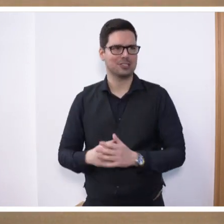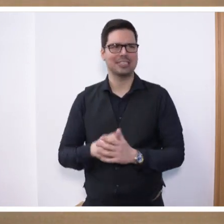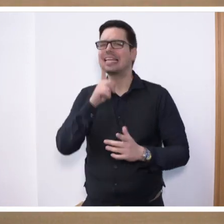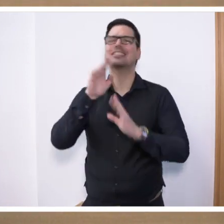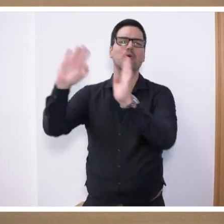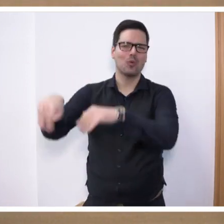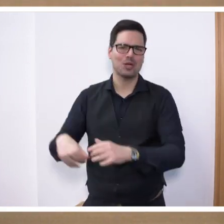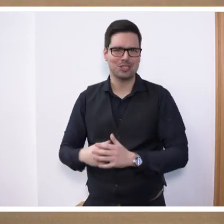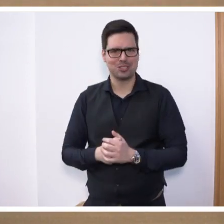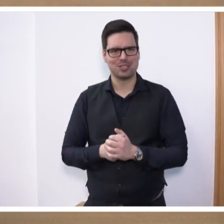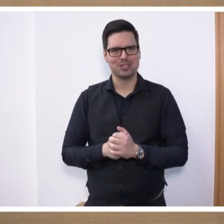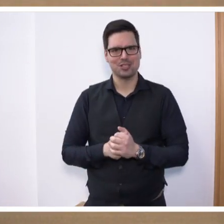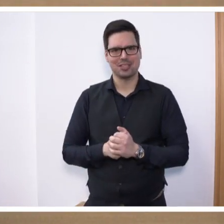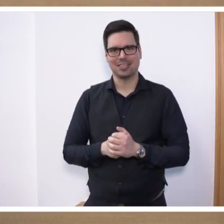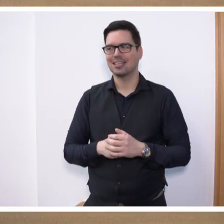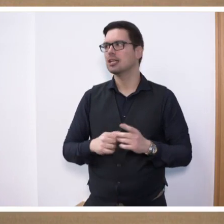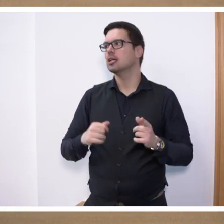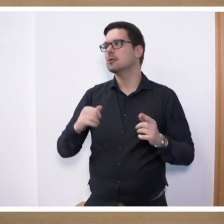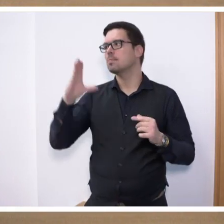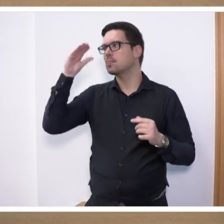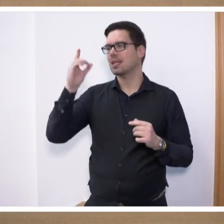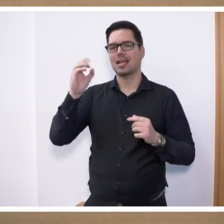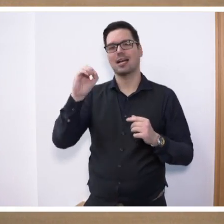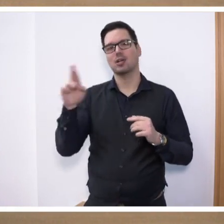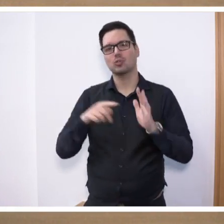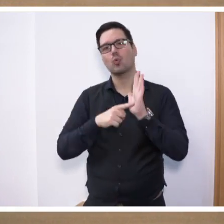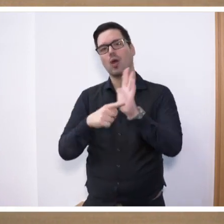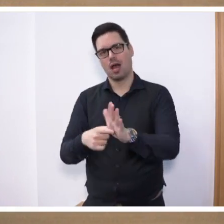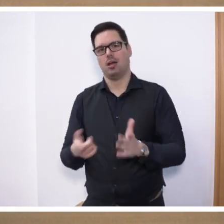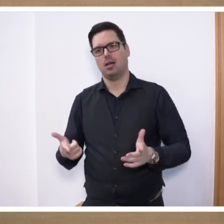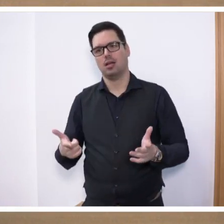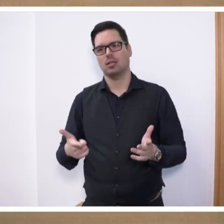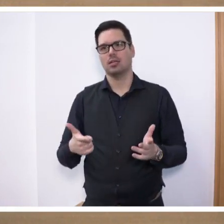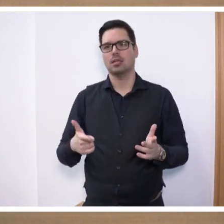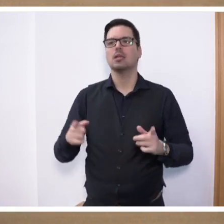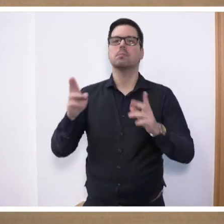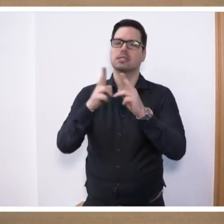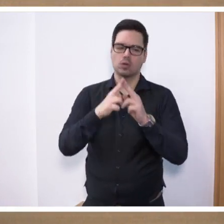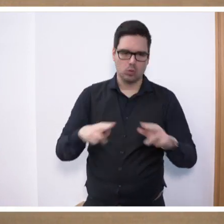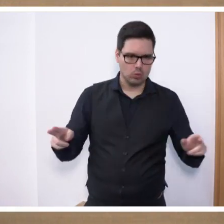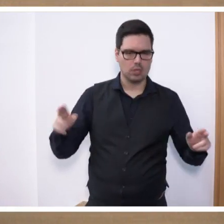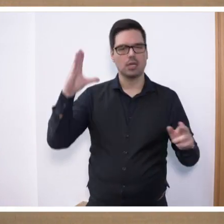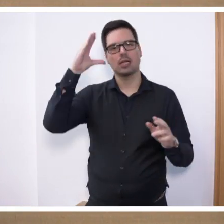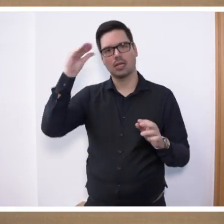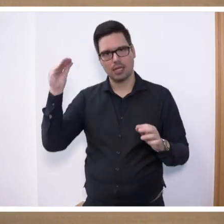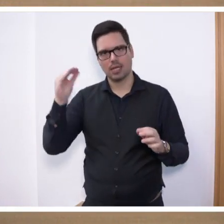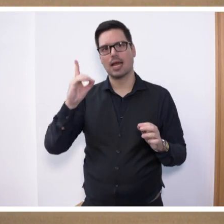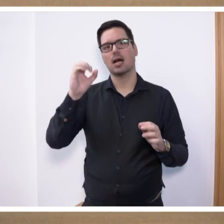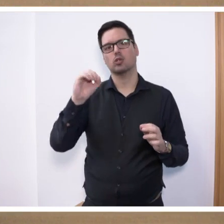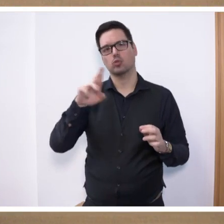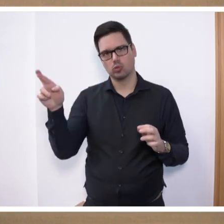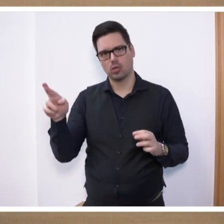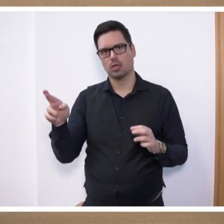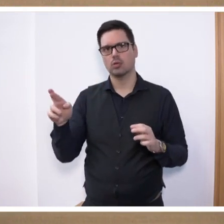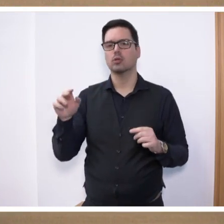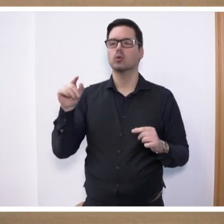Bleiben Sie ruhig. Aber Herr Dörr, da möchte ich auch darauf hinweisen. Lassen wir einmal an die Kollegin, jetzt bitte noch mal Ruhe. Das Wort hat Herr Abgeordneter Dörr und Herr